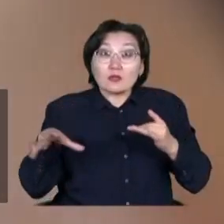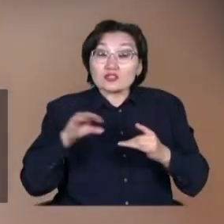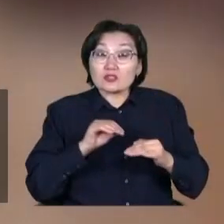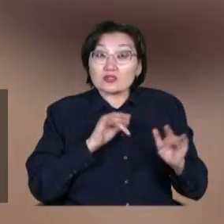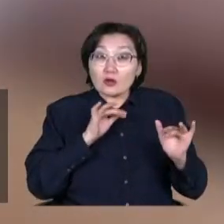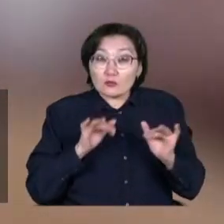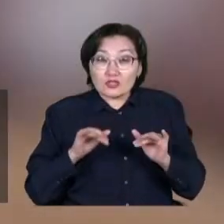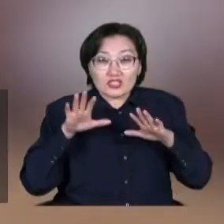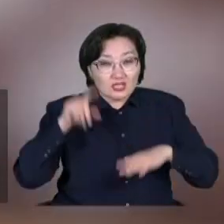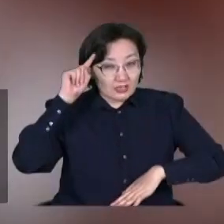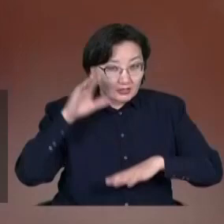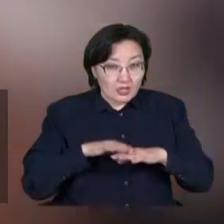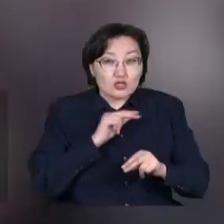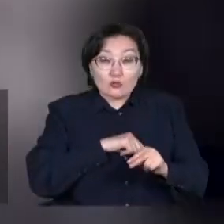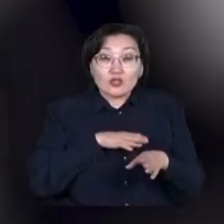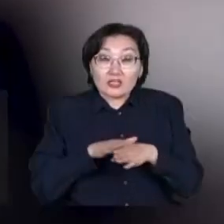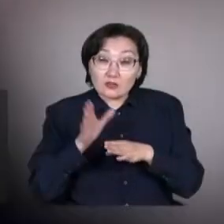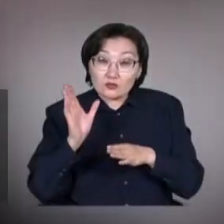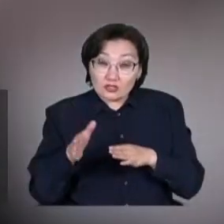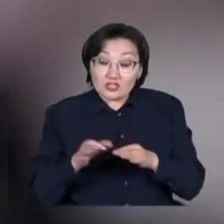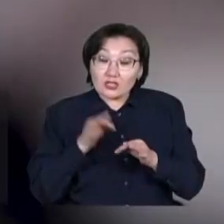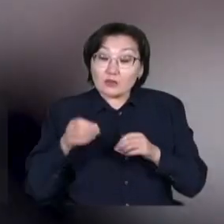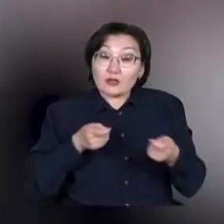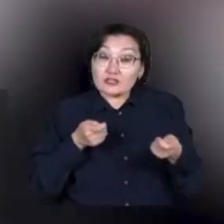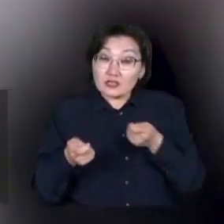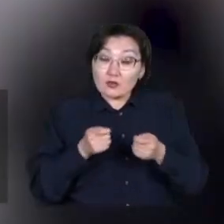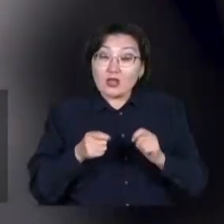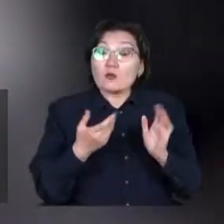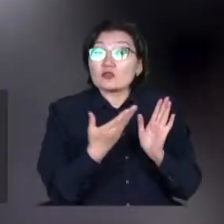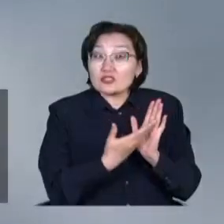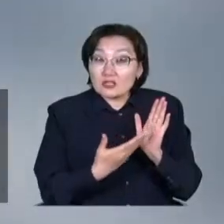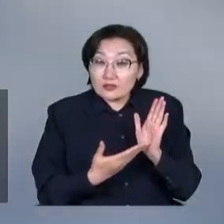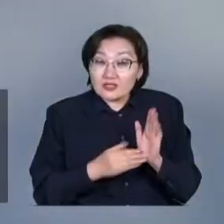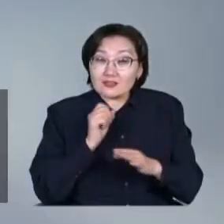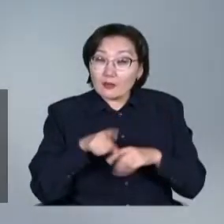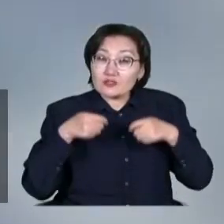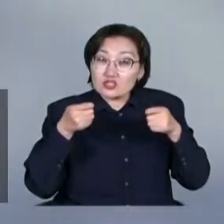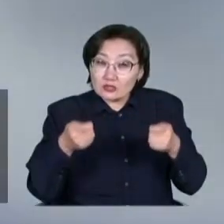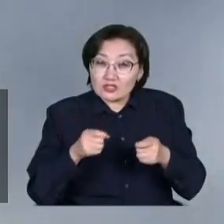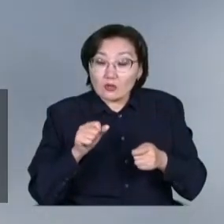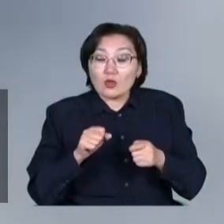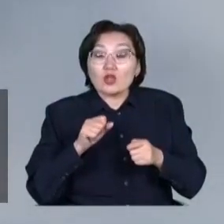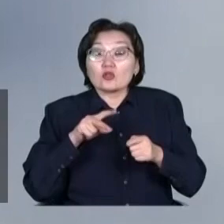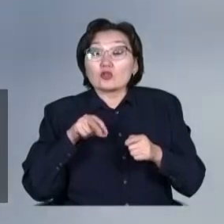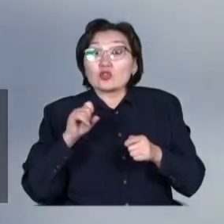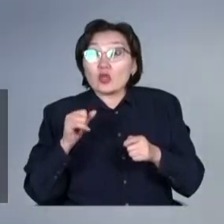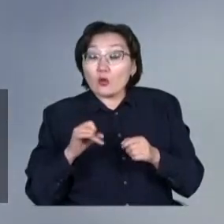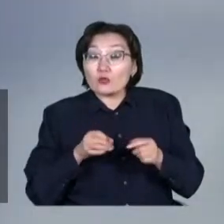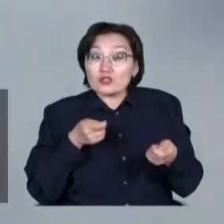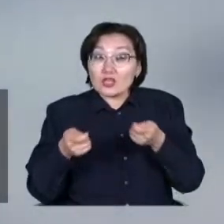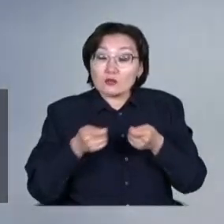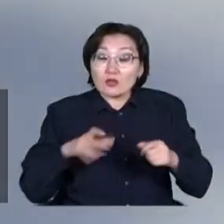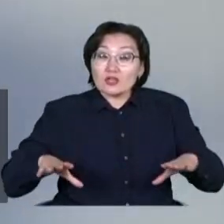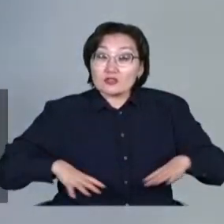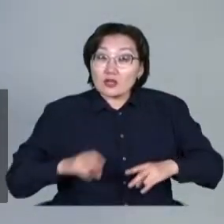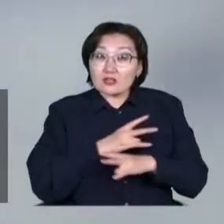амалды жергілікті әкімдік атқарады дейді. Ведомство облыс басшылығына бағдар көрсетіп тапсырма берген. Ал ұлытаулық атқамінерлердің малды қырғыннан